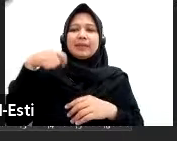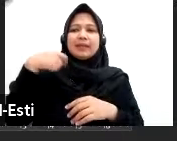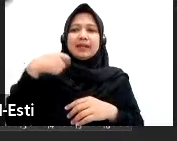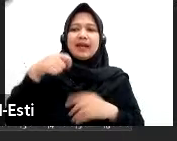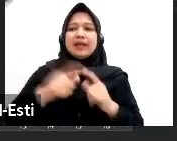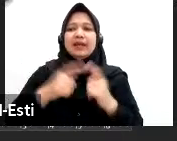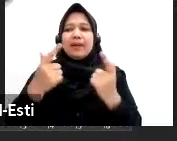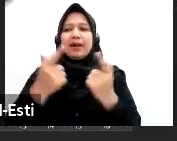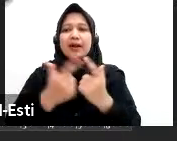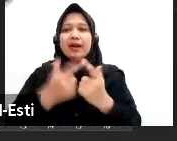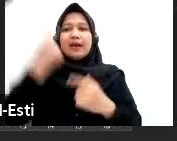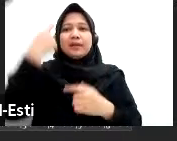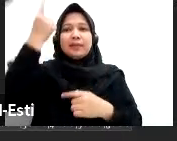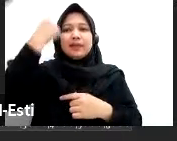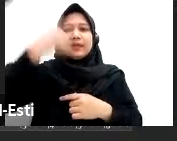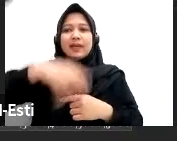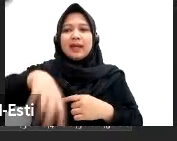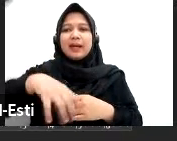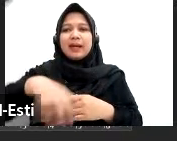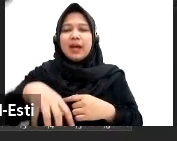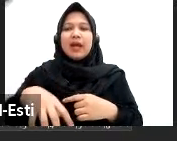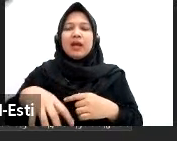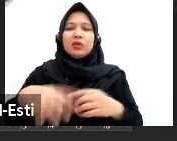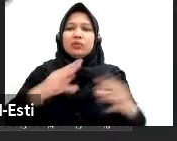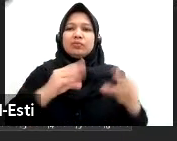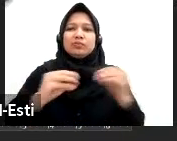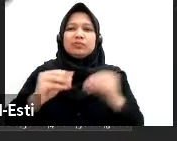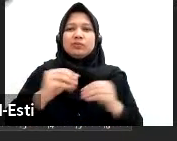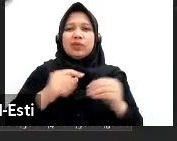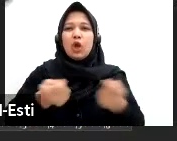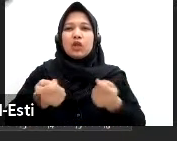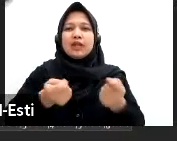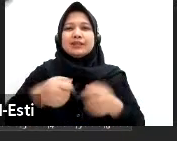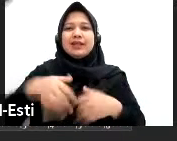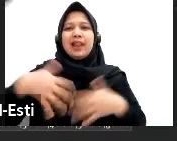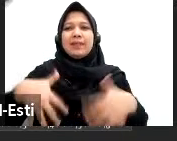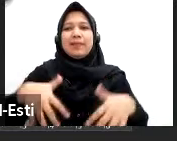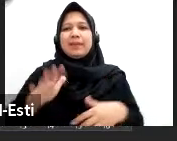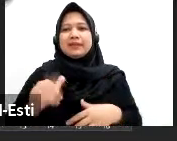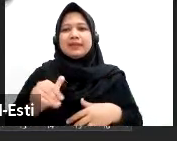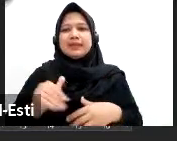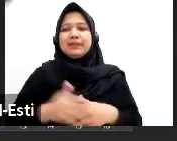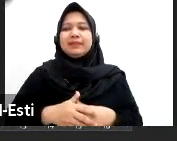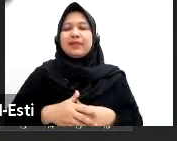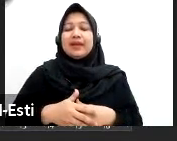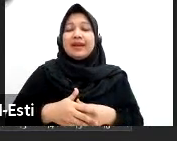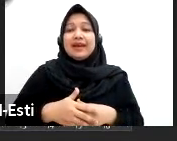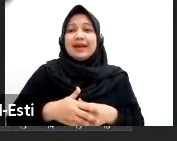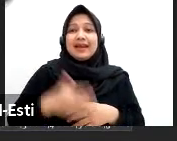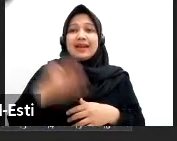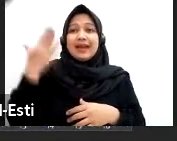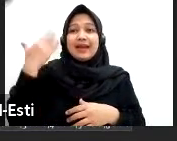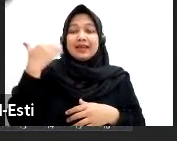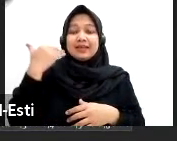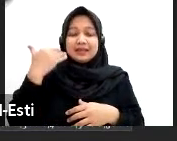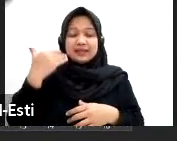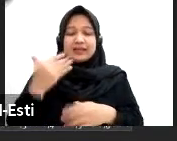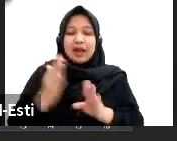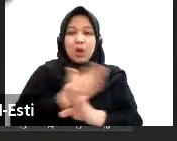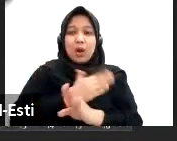koordinasi dalam menyatakan Erpan seperti apa ksian mungkin tadi disampaikan so lebih oleh by awal